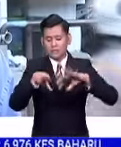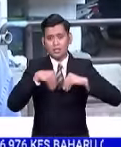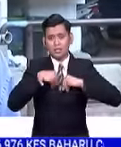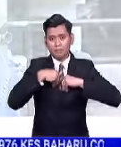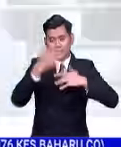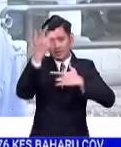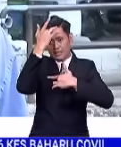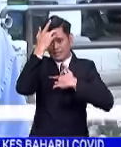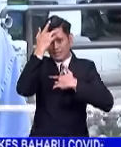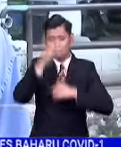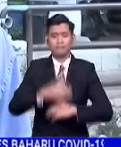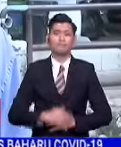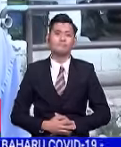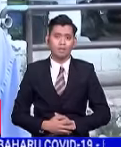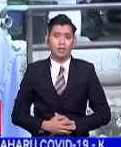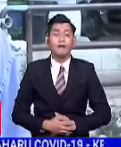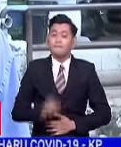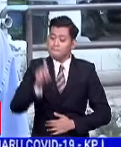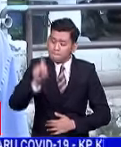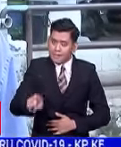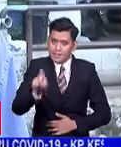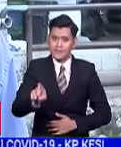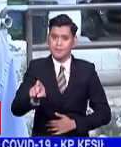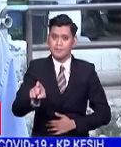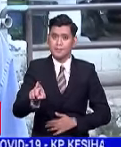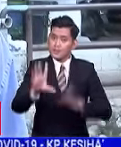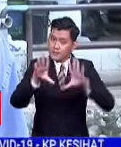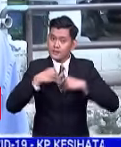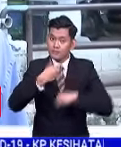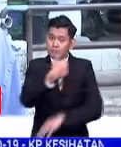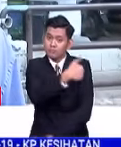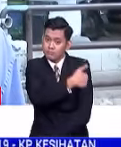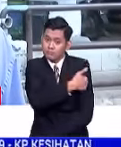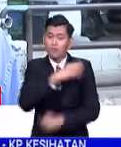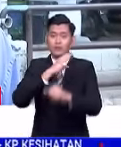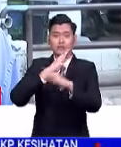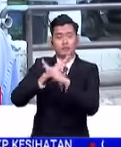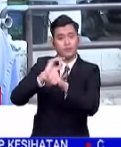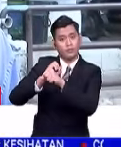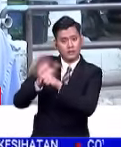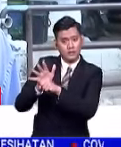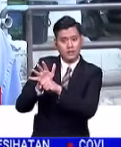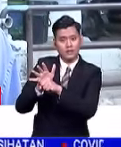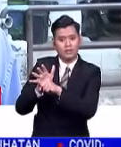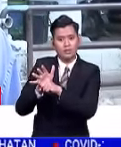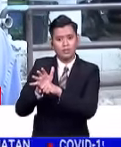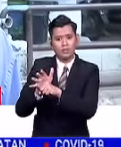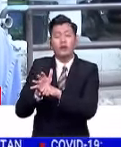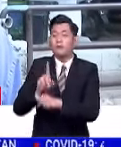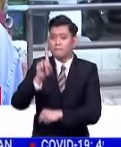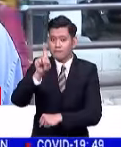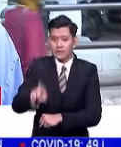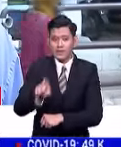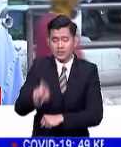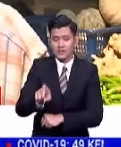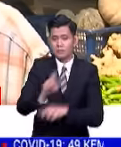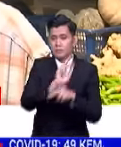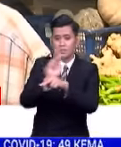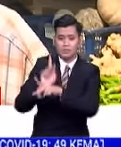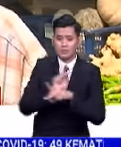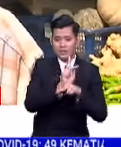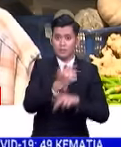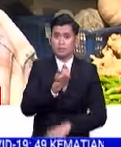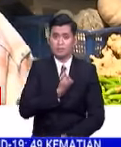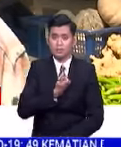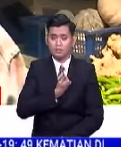Tapi takut. Mau mesti mau mah. Kita sudah tutup. Kita mau jaga kita.